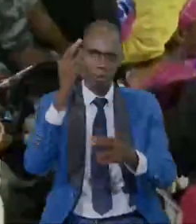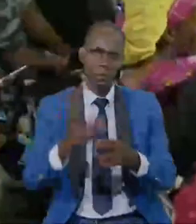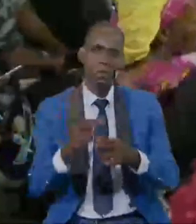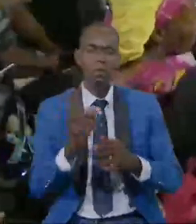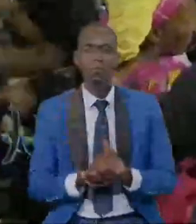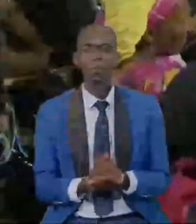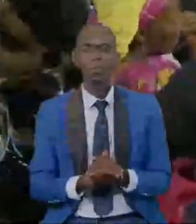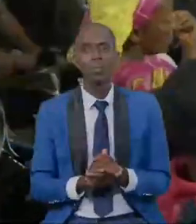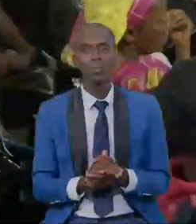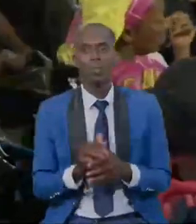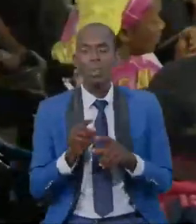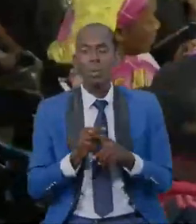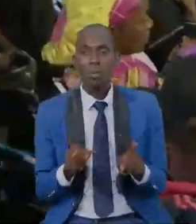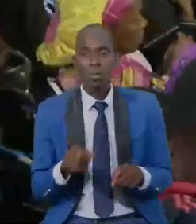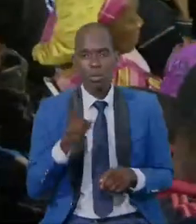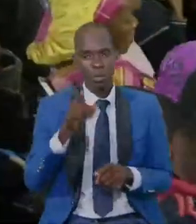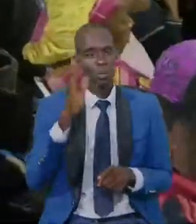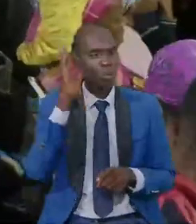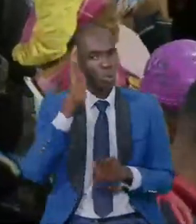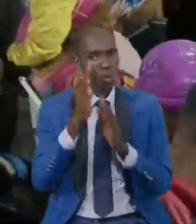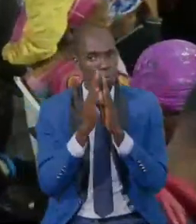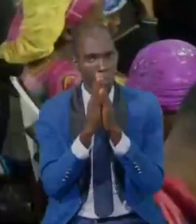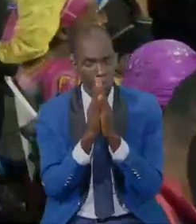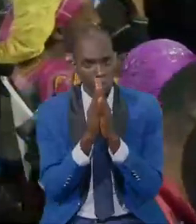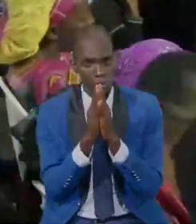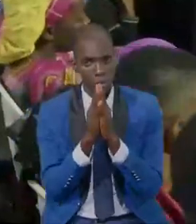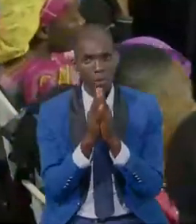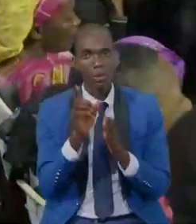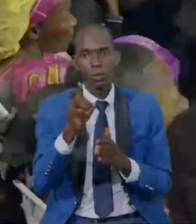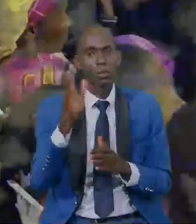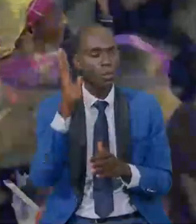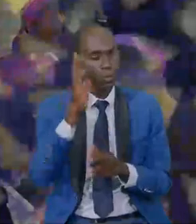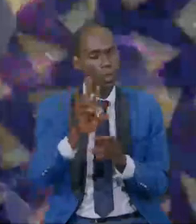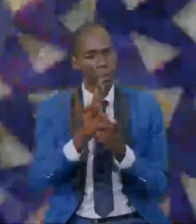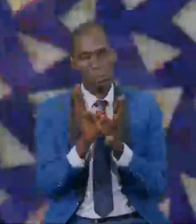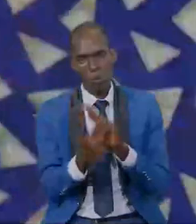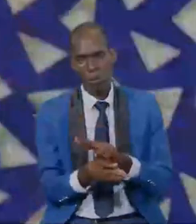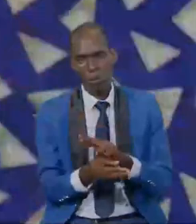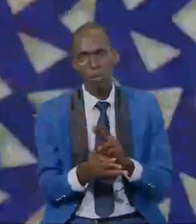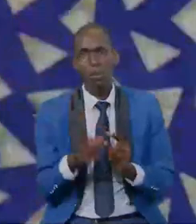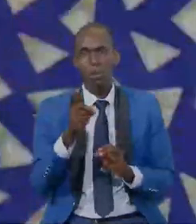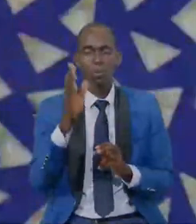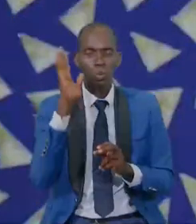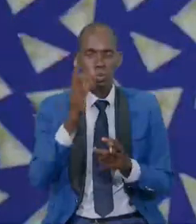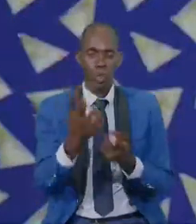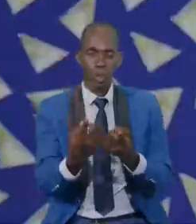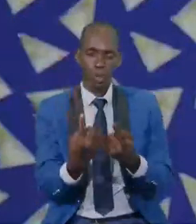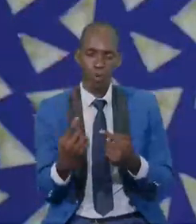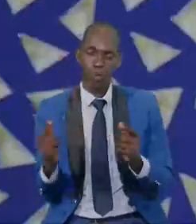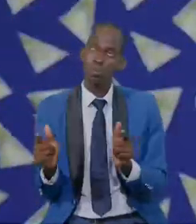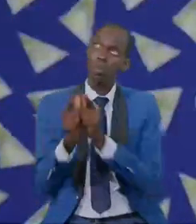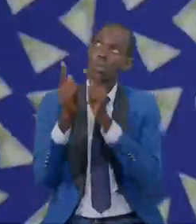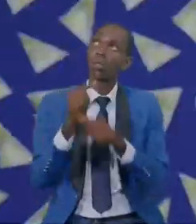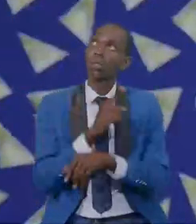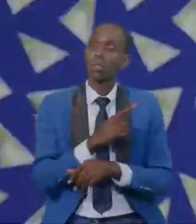utiliser. Mais vous devez prier. Vous allez vous repentir. Vous allez venir au